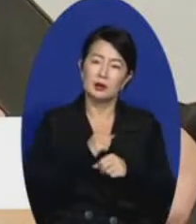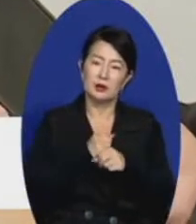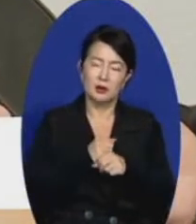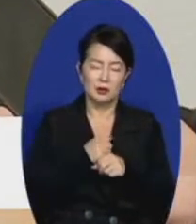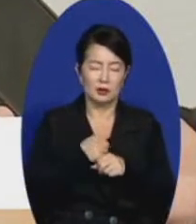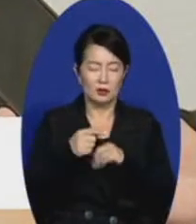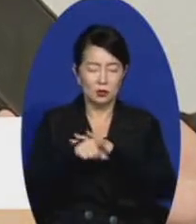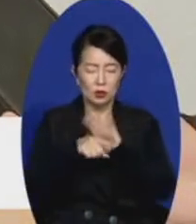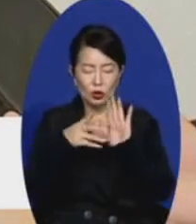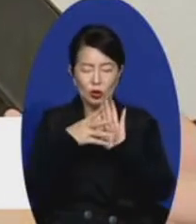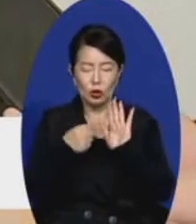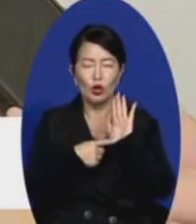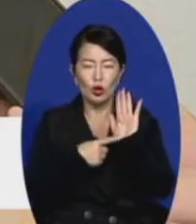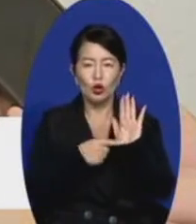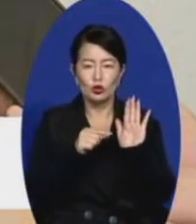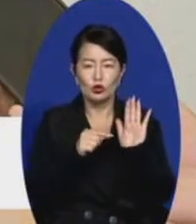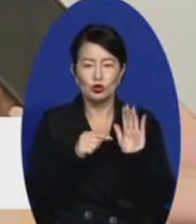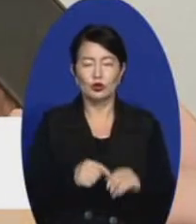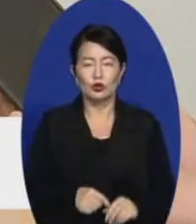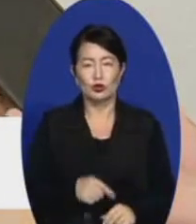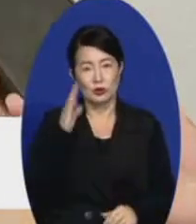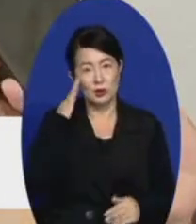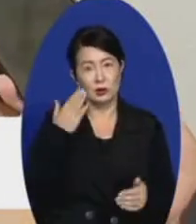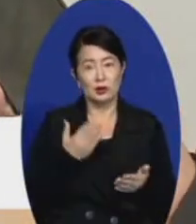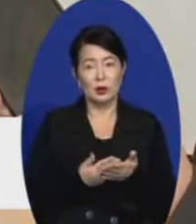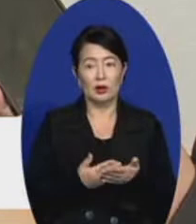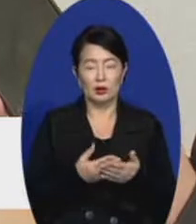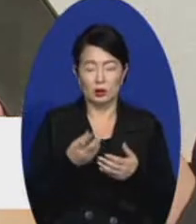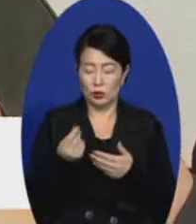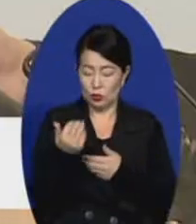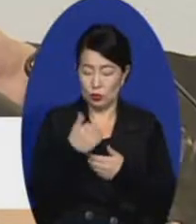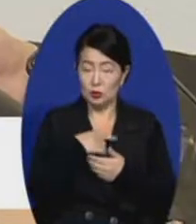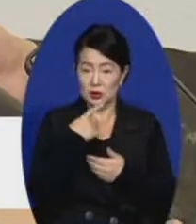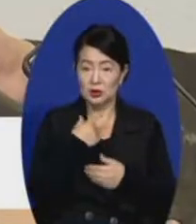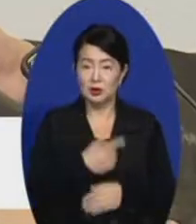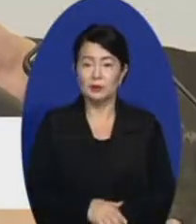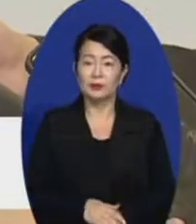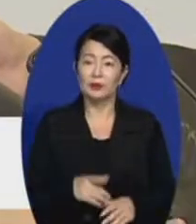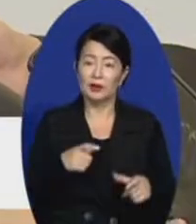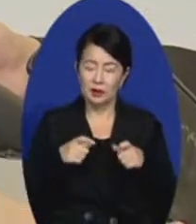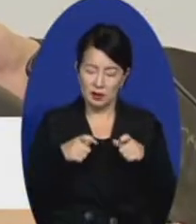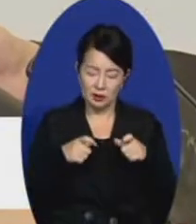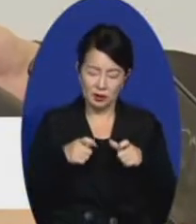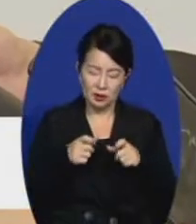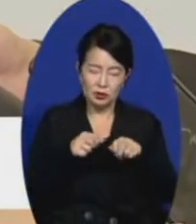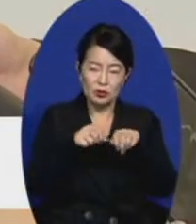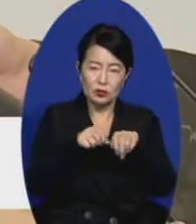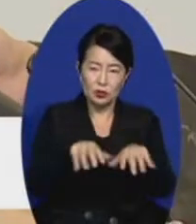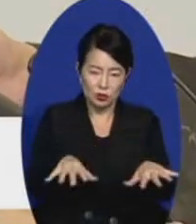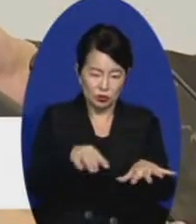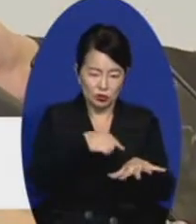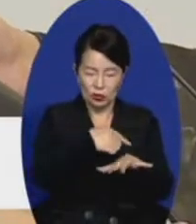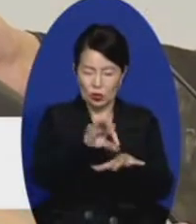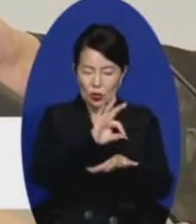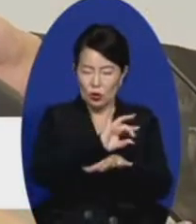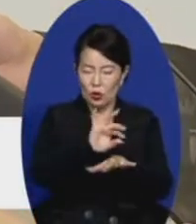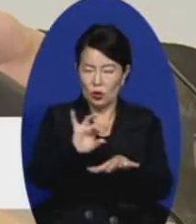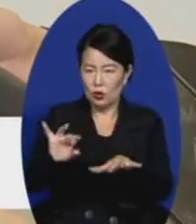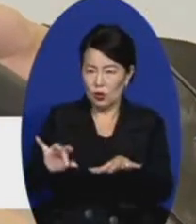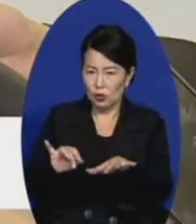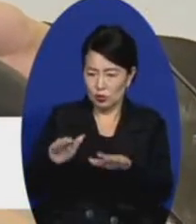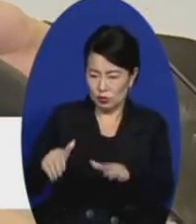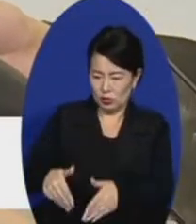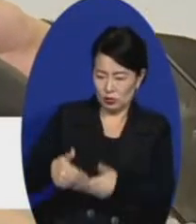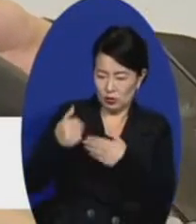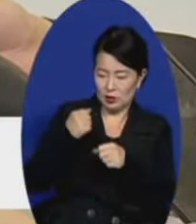ажиллагаанд сөрөгдөл авчирж байна гэдэг тийм одоо саналуудыг бол хөрөнгө оруулагчдын зүгээс хэлж байгаа. Эдийн засгийн төрөлжүүлэх чиглэлээр илүү хөшүүрэг болгож